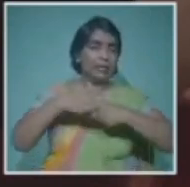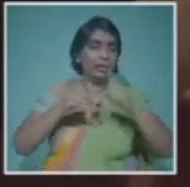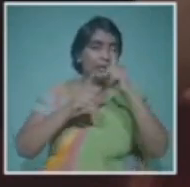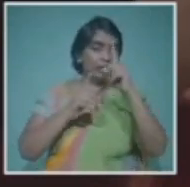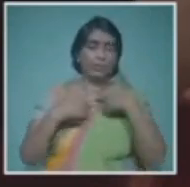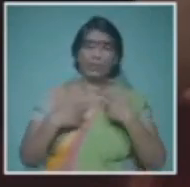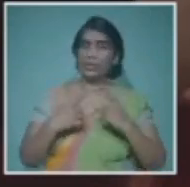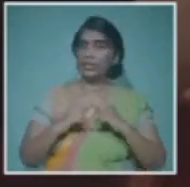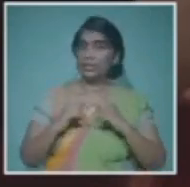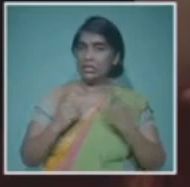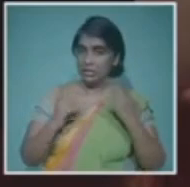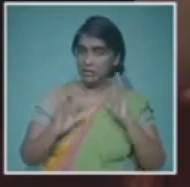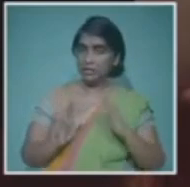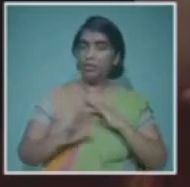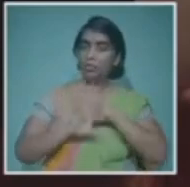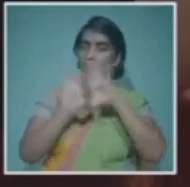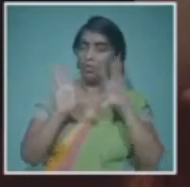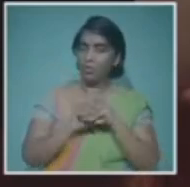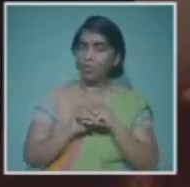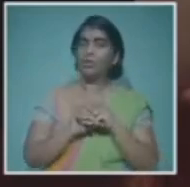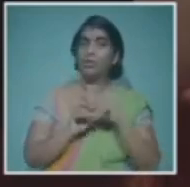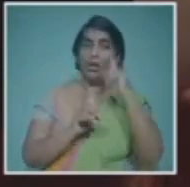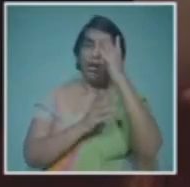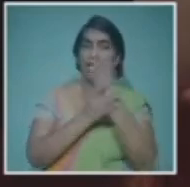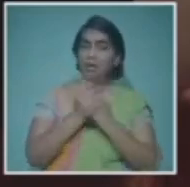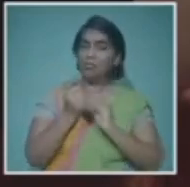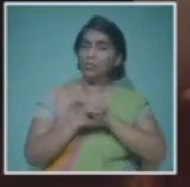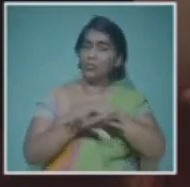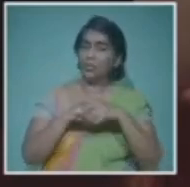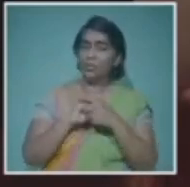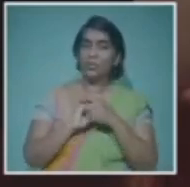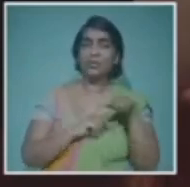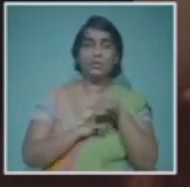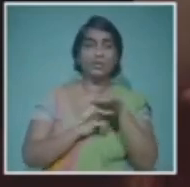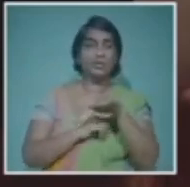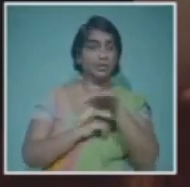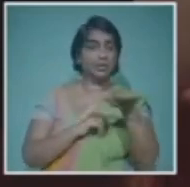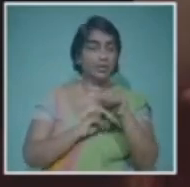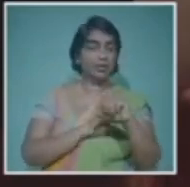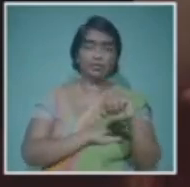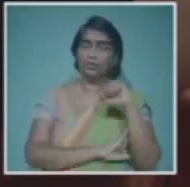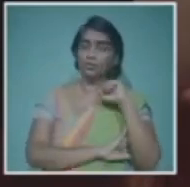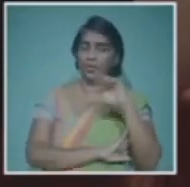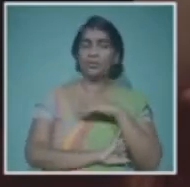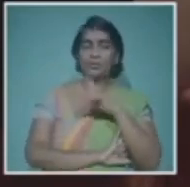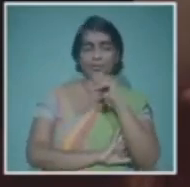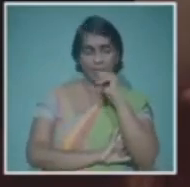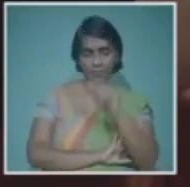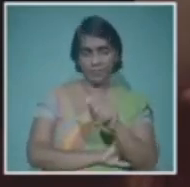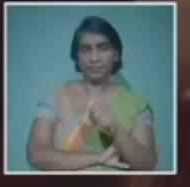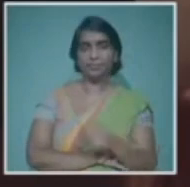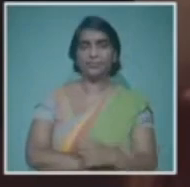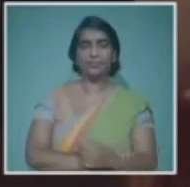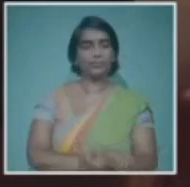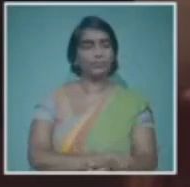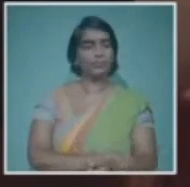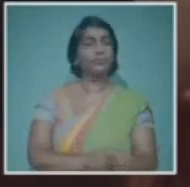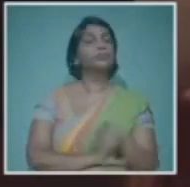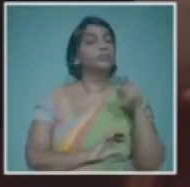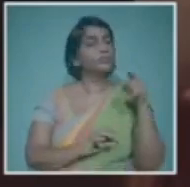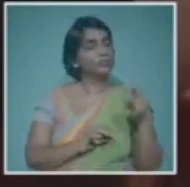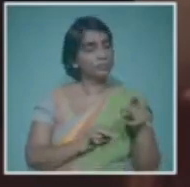ගොඩනගාගෙන අපේ බහුවාර්ගික බහු ආගමික සමාජයේ ශක්තිමත් කිරීම යන්න පැහැදිලිය.